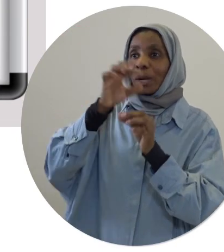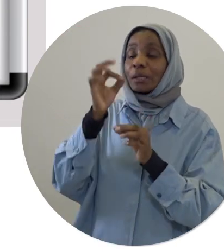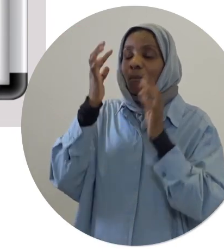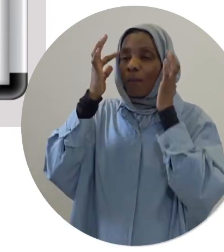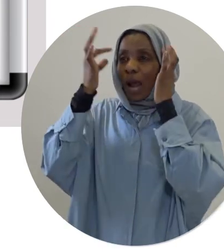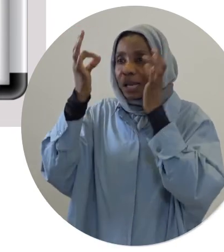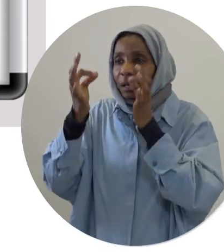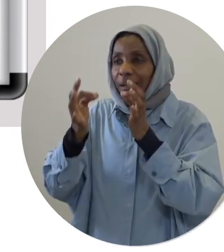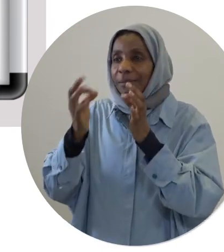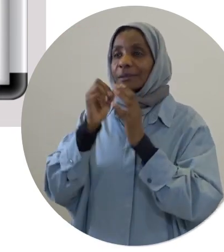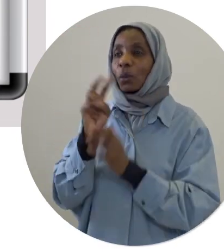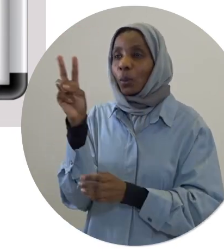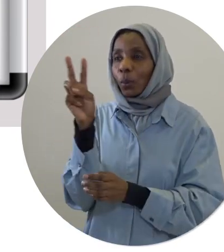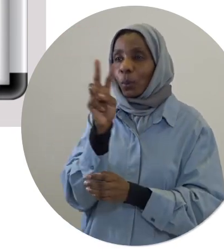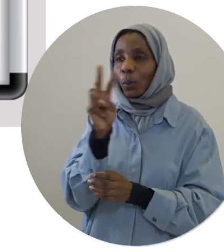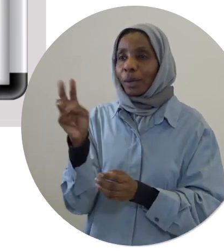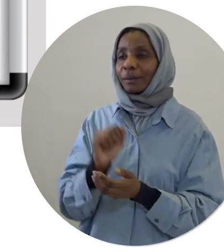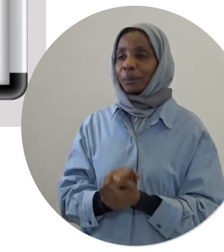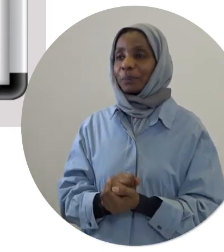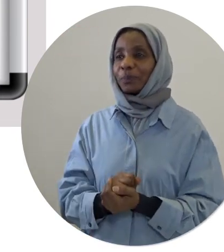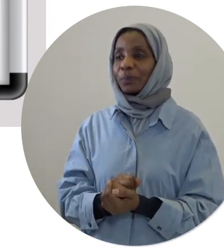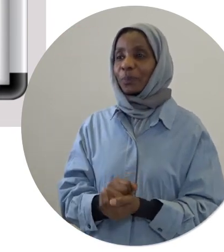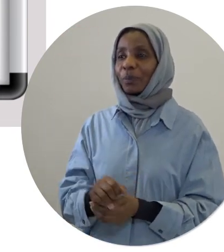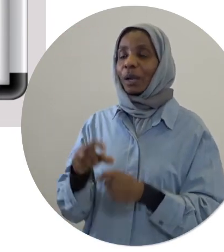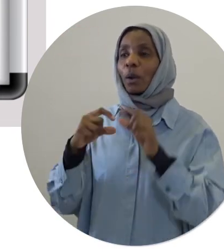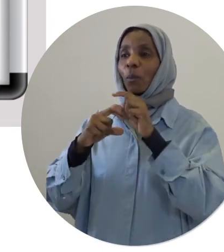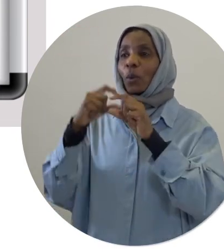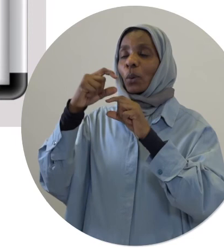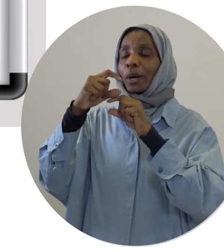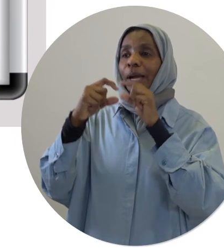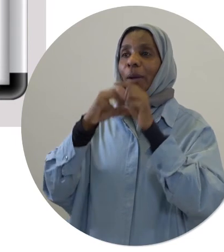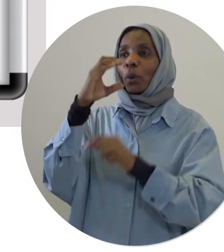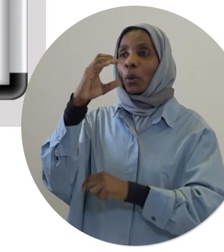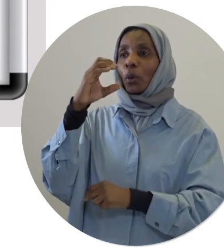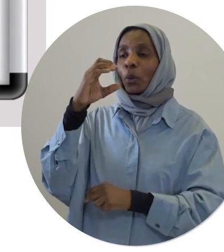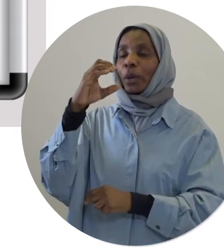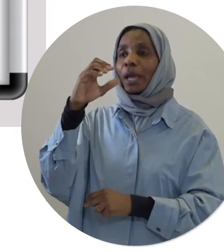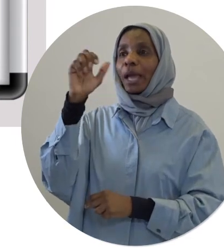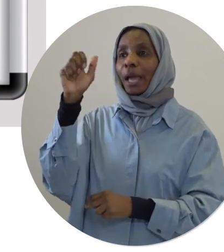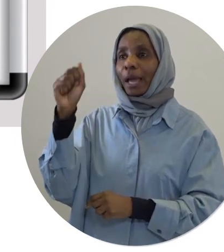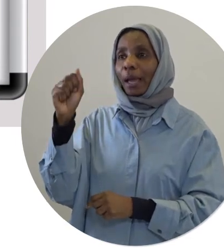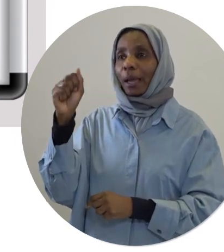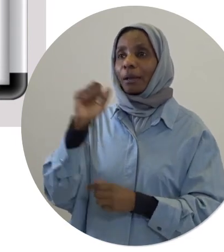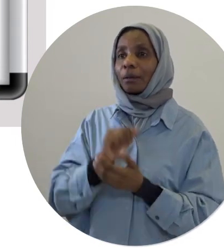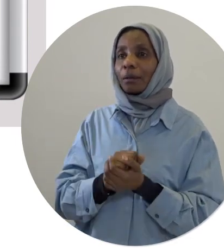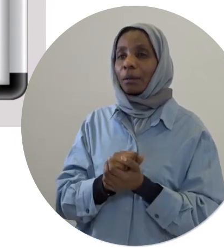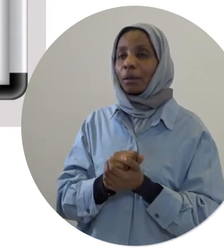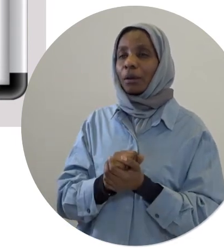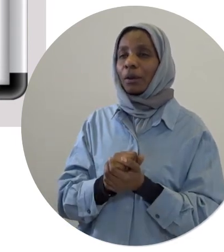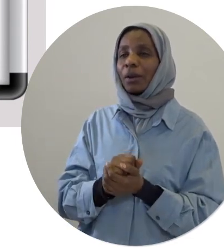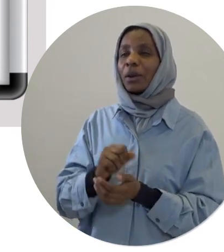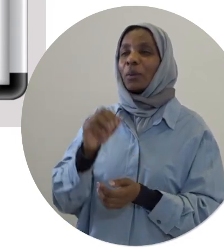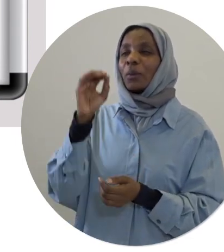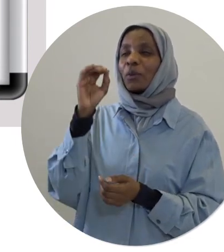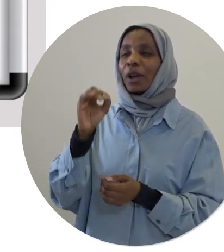حتى نحسن الإجابة على هذه المنظومة فلنقرأ السطر الأول بدقة. المركب العضوي A هو كحول